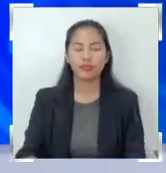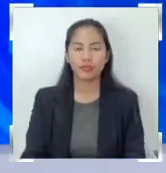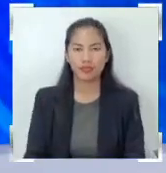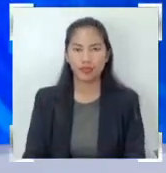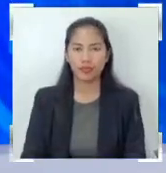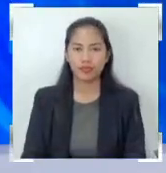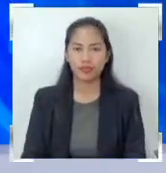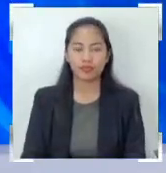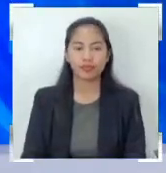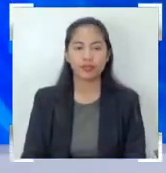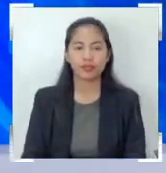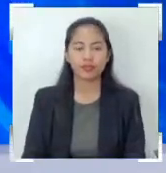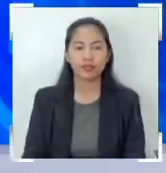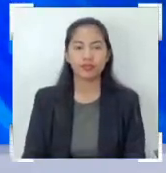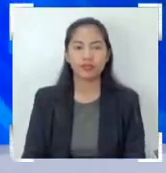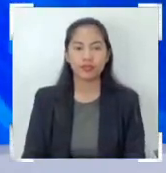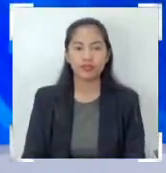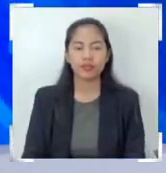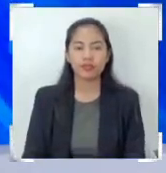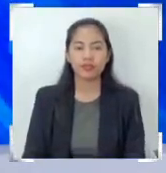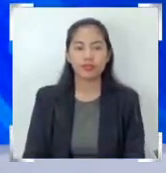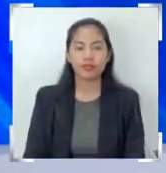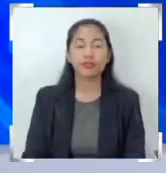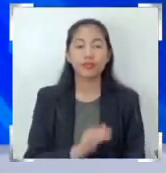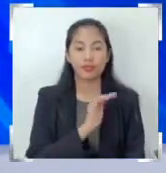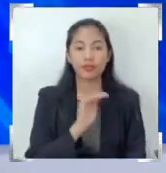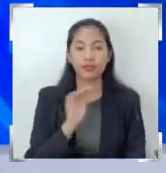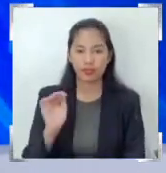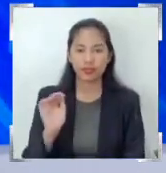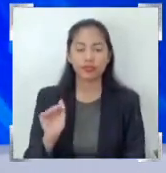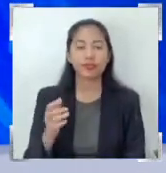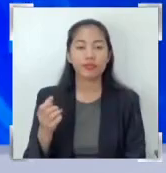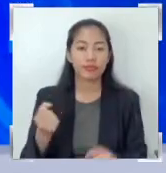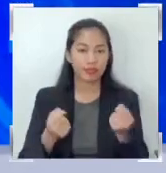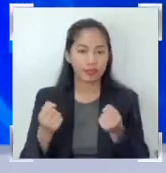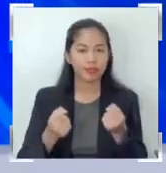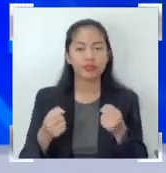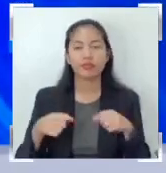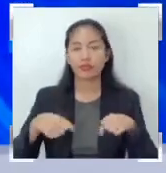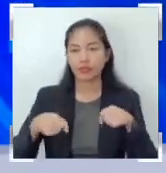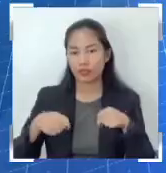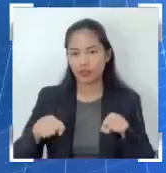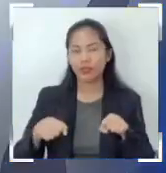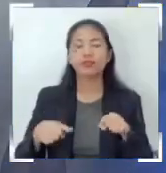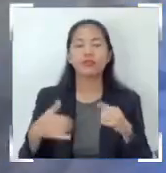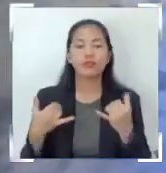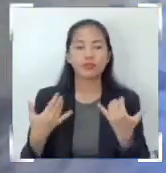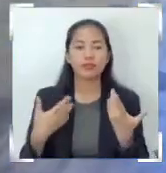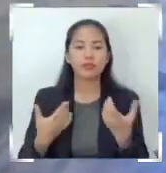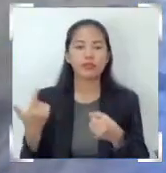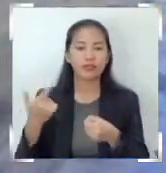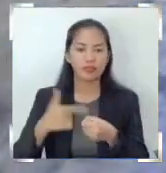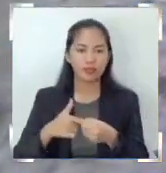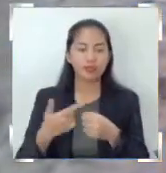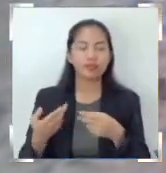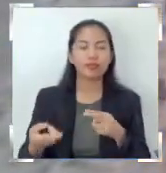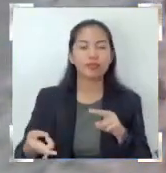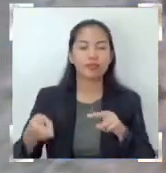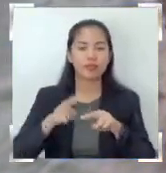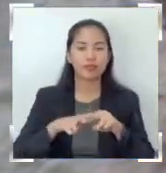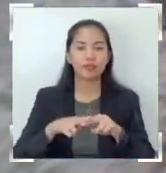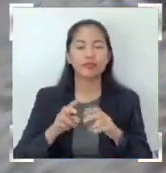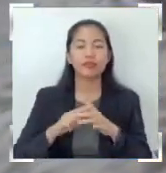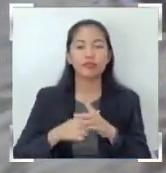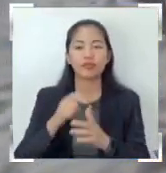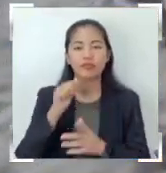Kapit mga motorista, big time agad ang taas presyo sa petrolyo ngayong unang linggo ng 2022. Simula bukas, 1 peso and